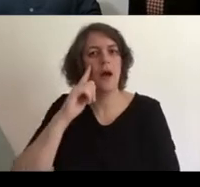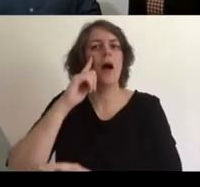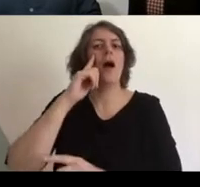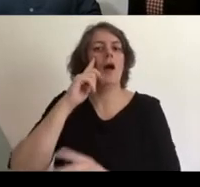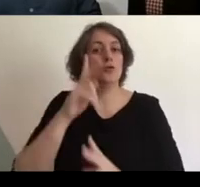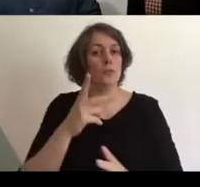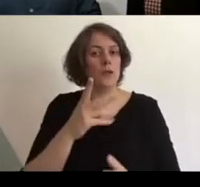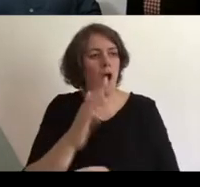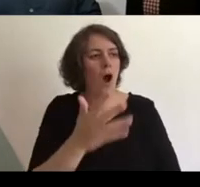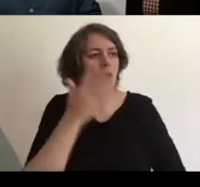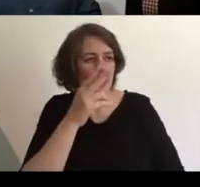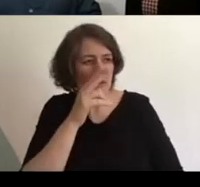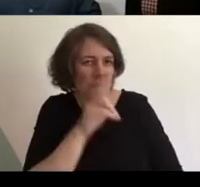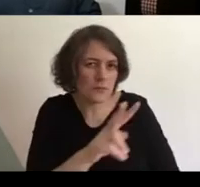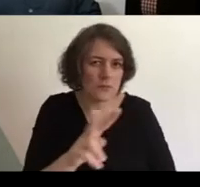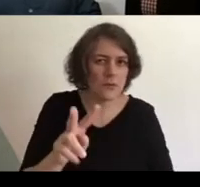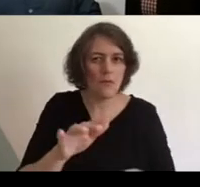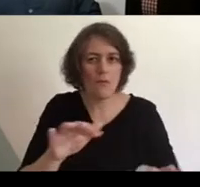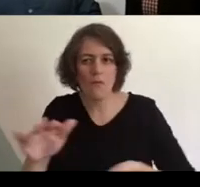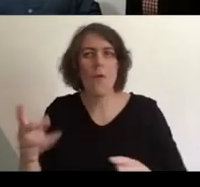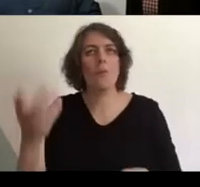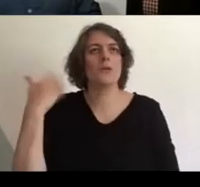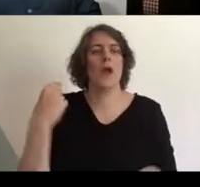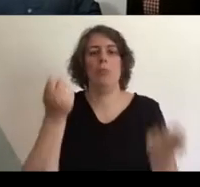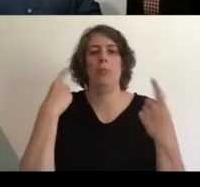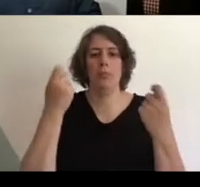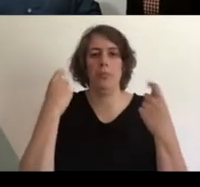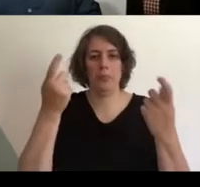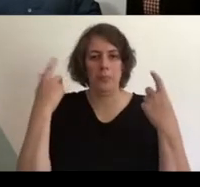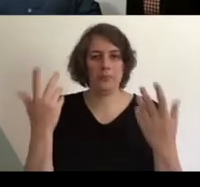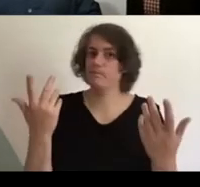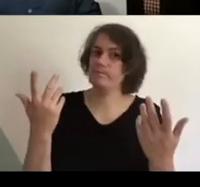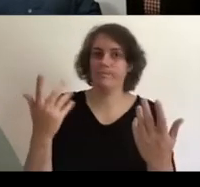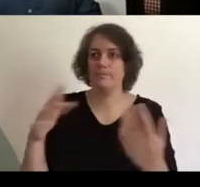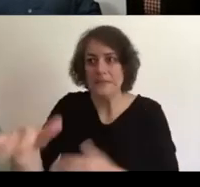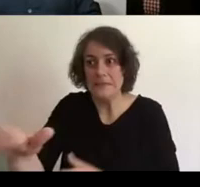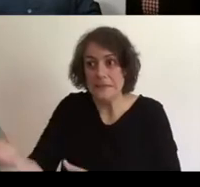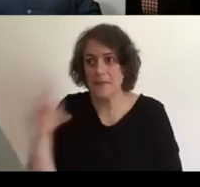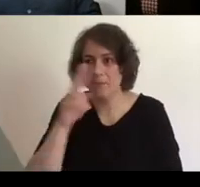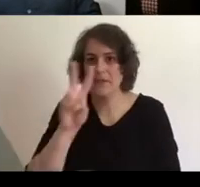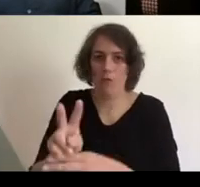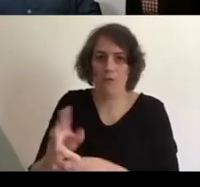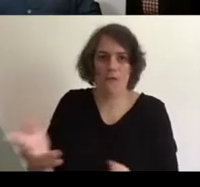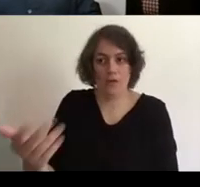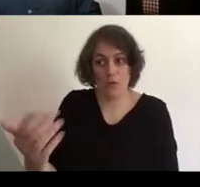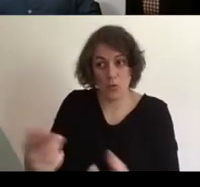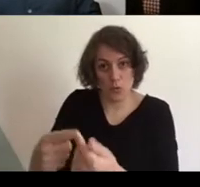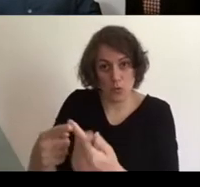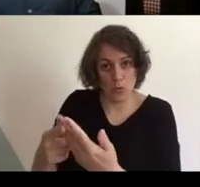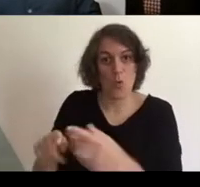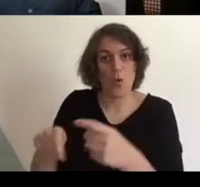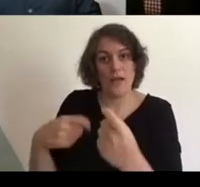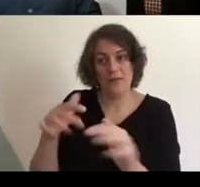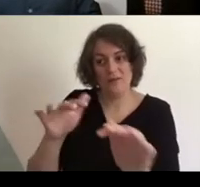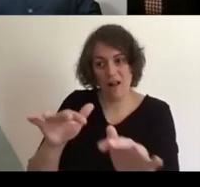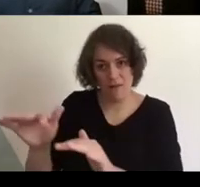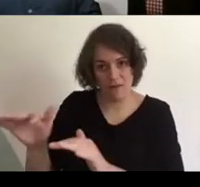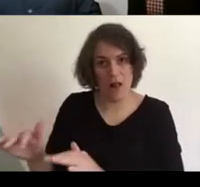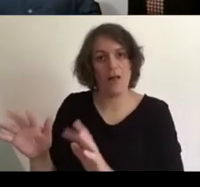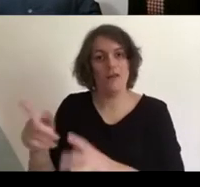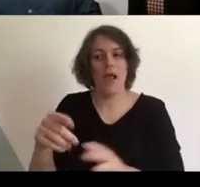und genauer hinzugucken. Was tun wir, um eben diskriminierungsfrei